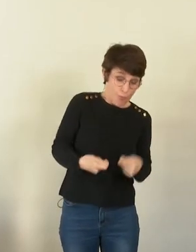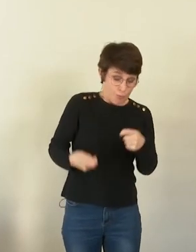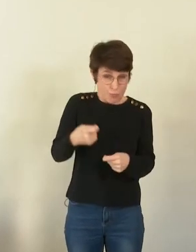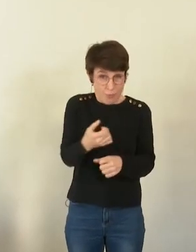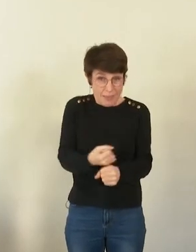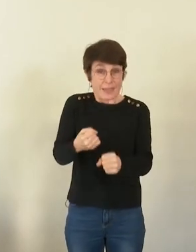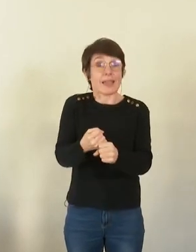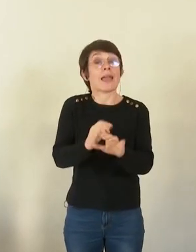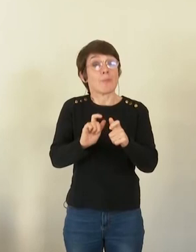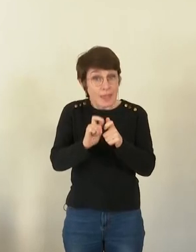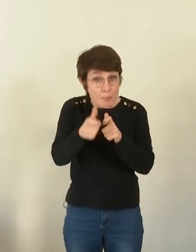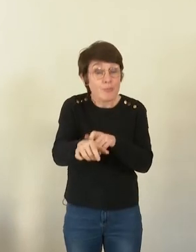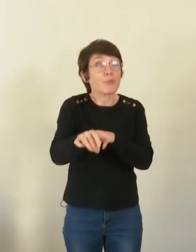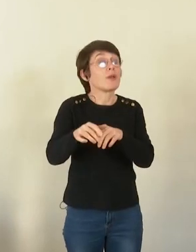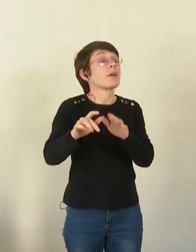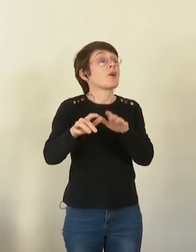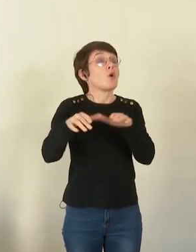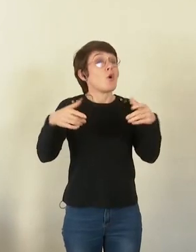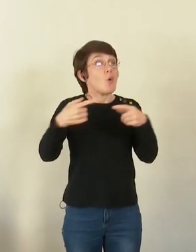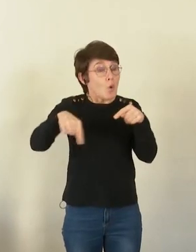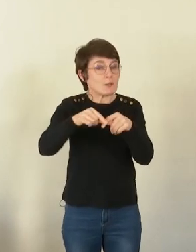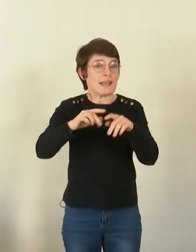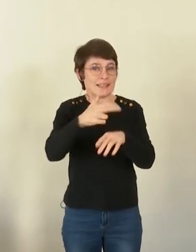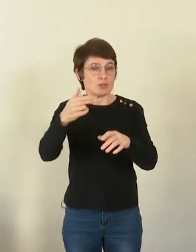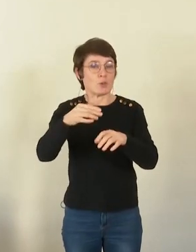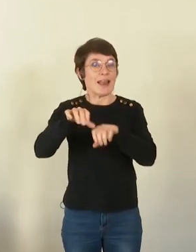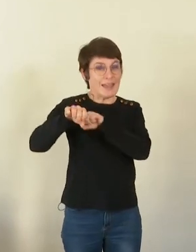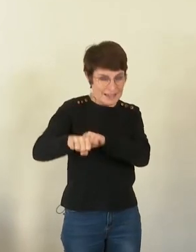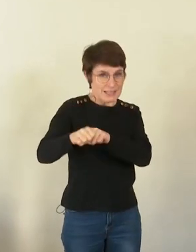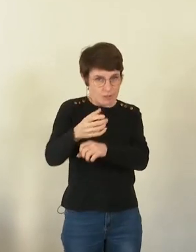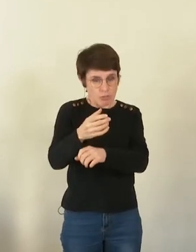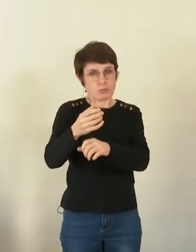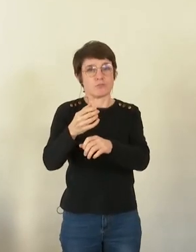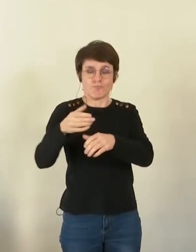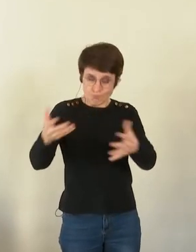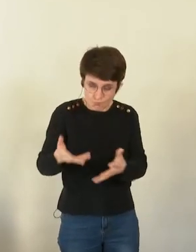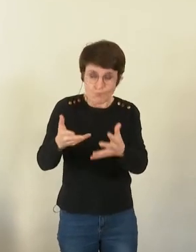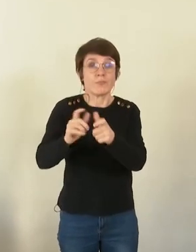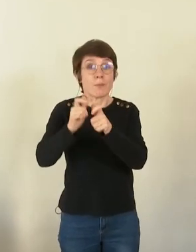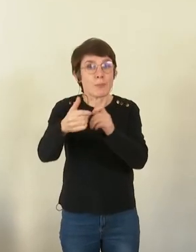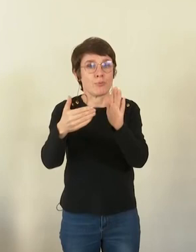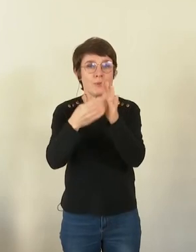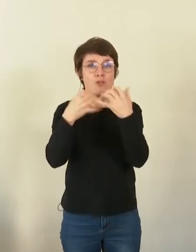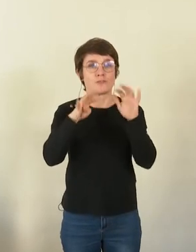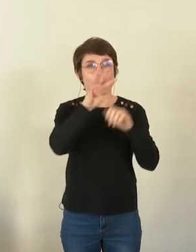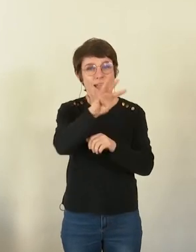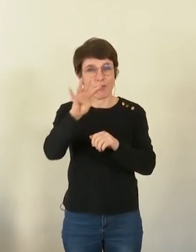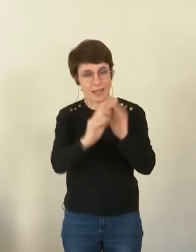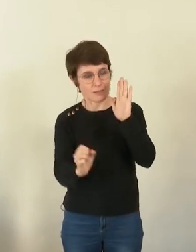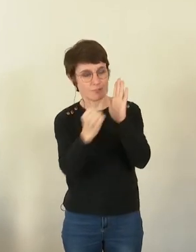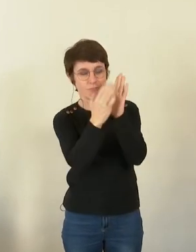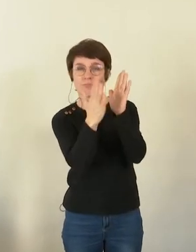Résistance puis inscrite dans le marbre dans le gouvernement provisoire de 1944 et le ministre du Travail emroass